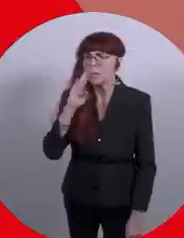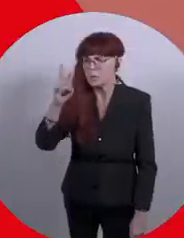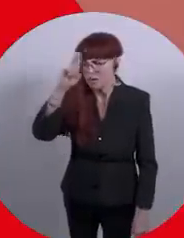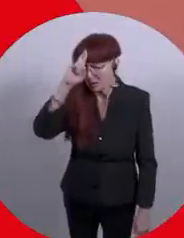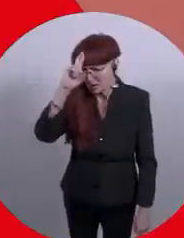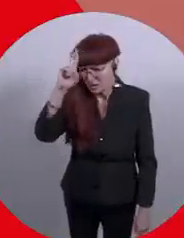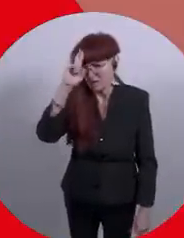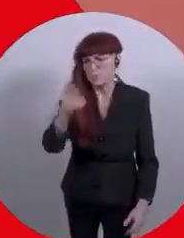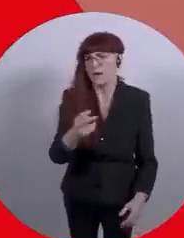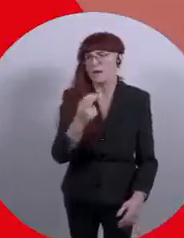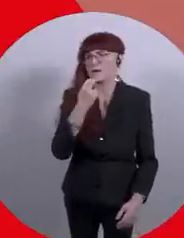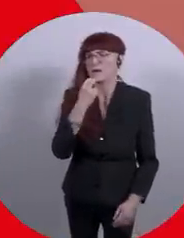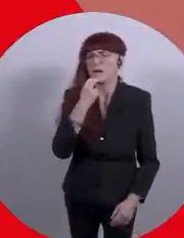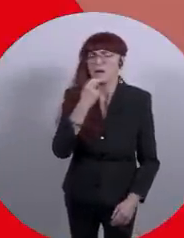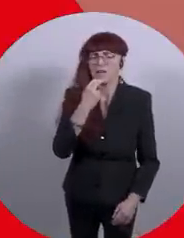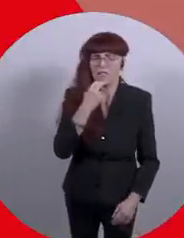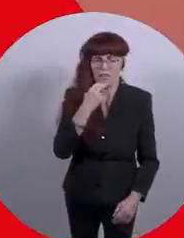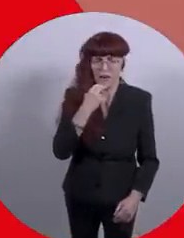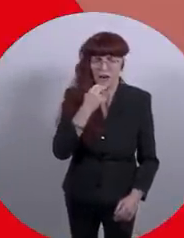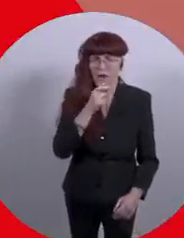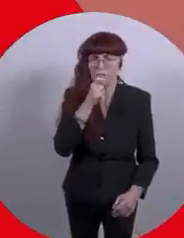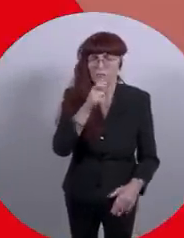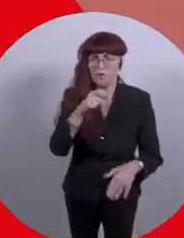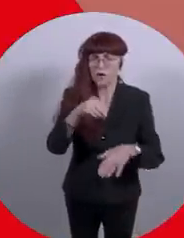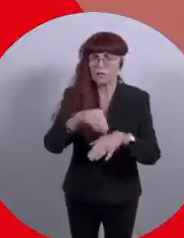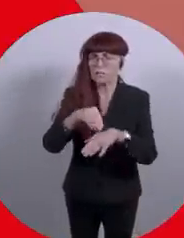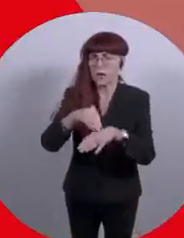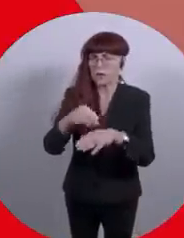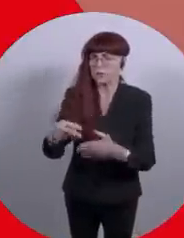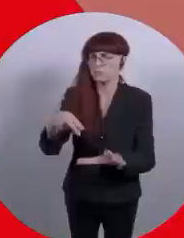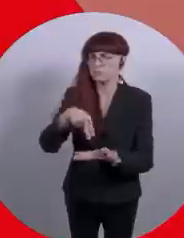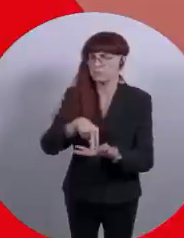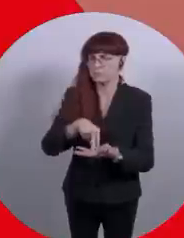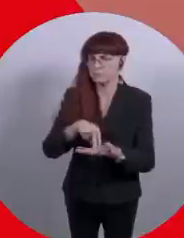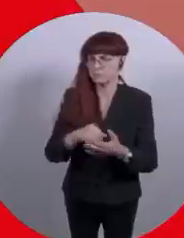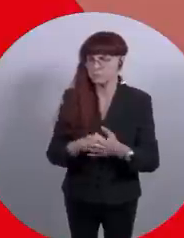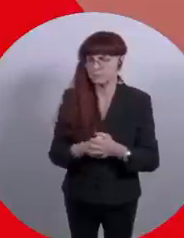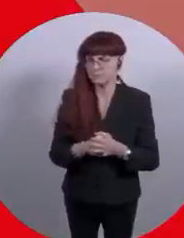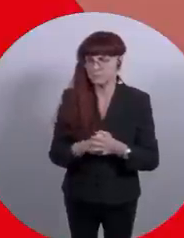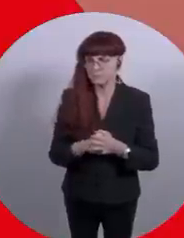vor jenen die sich hier mit der Wortmeldung auf die Bühne stellen